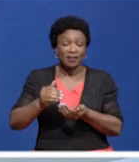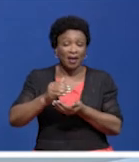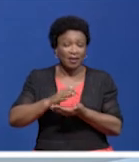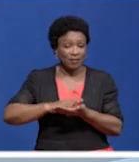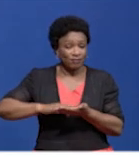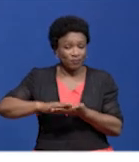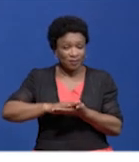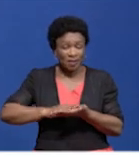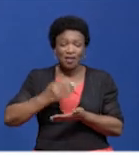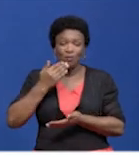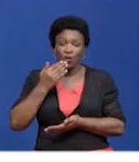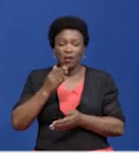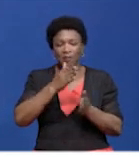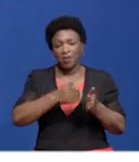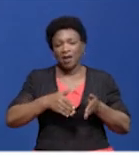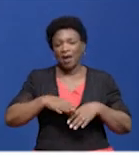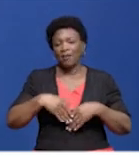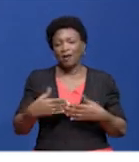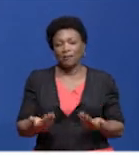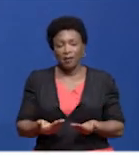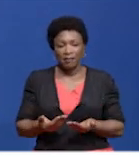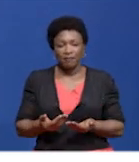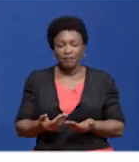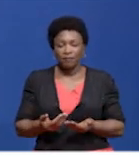muhimu ya binu yanak